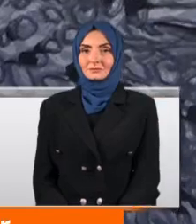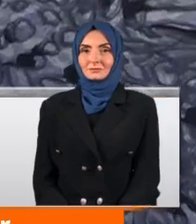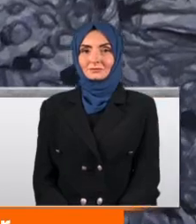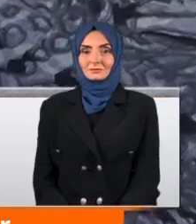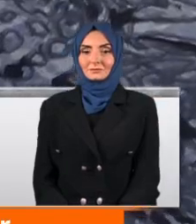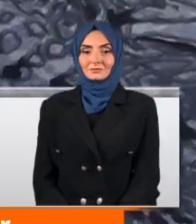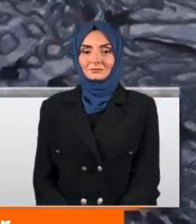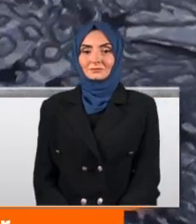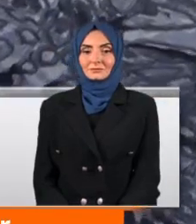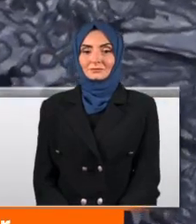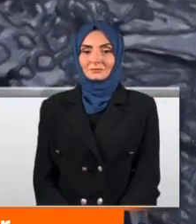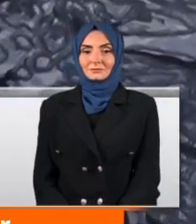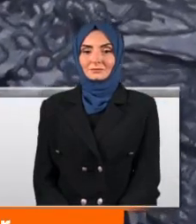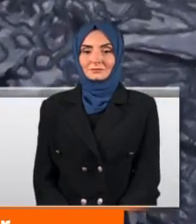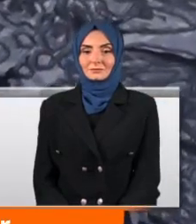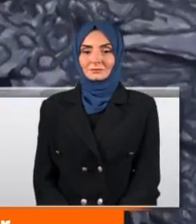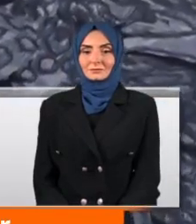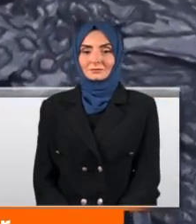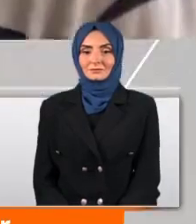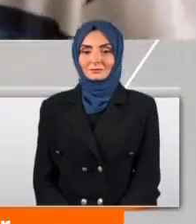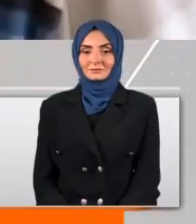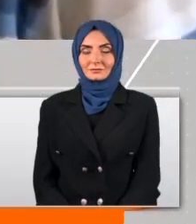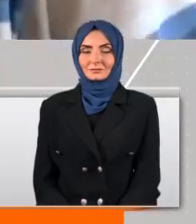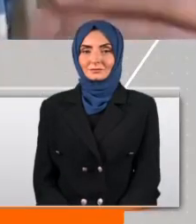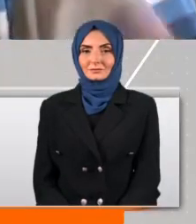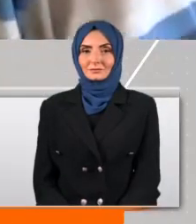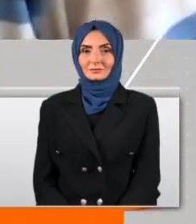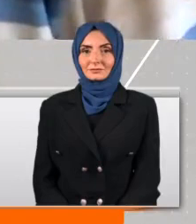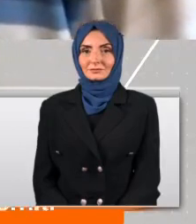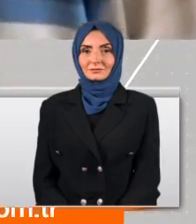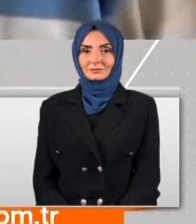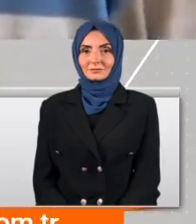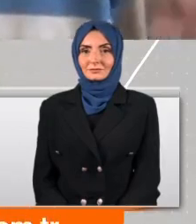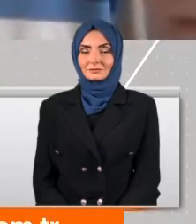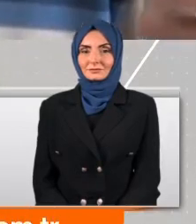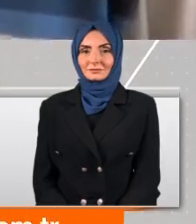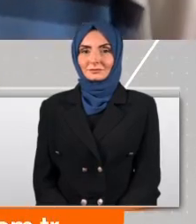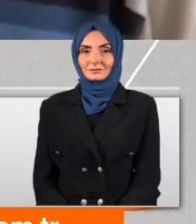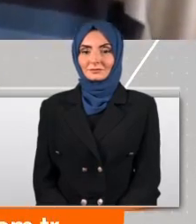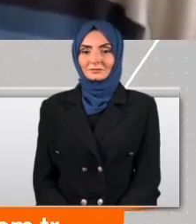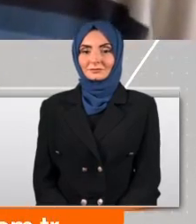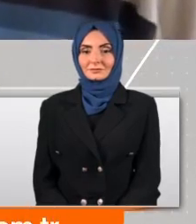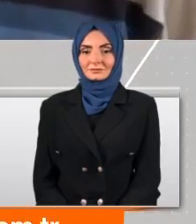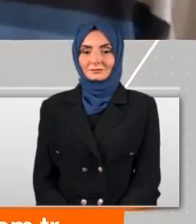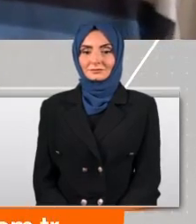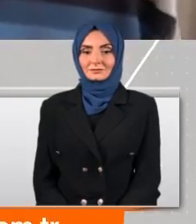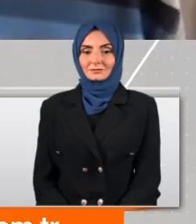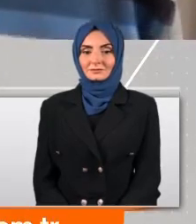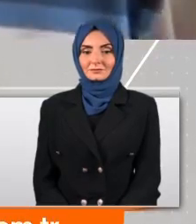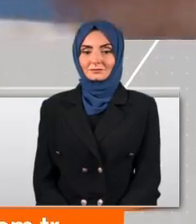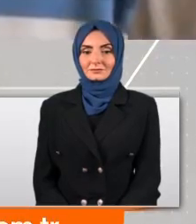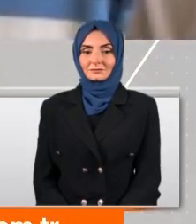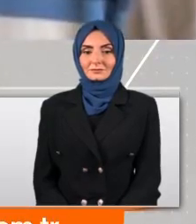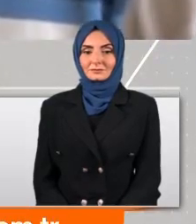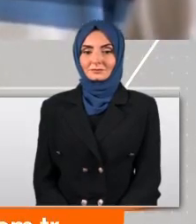Ağustosta bana bu dedi ki çık kızım gelecek çocuklarımızın Bebeği de var benim evimde sıkıntı olarak kalıyorlar